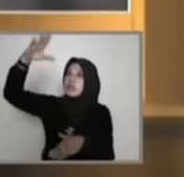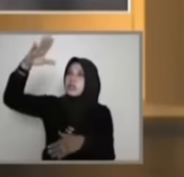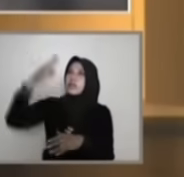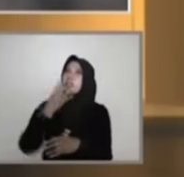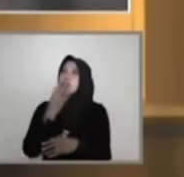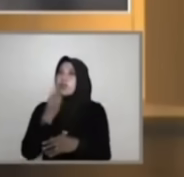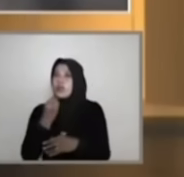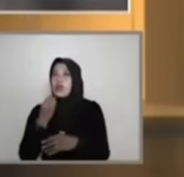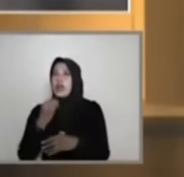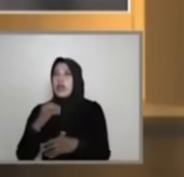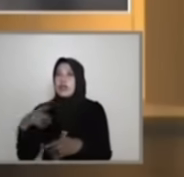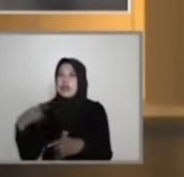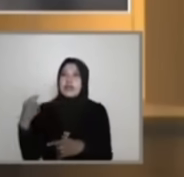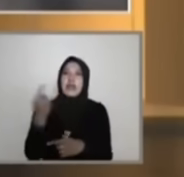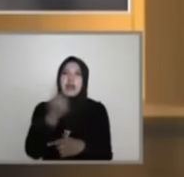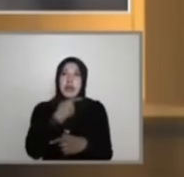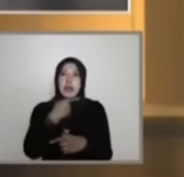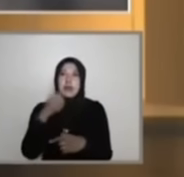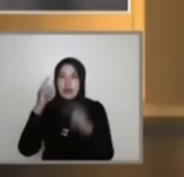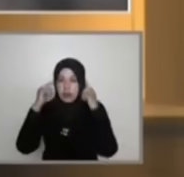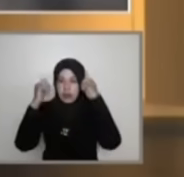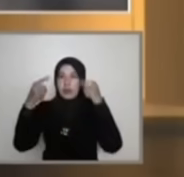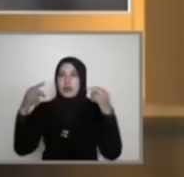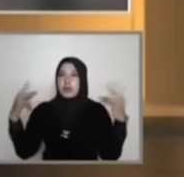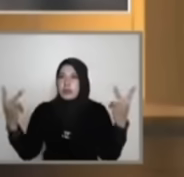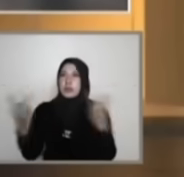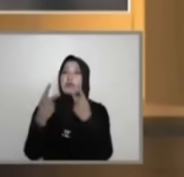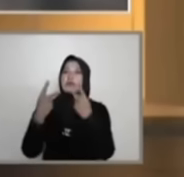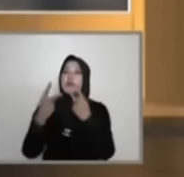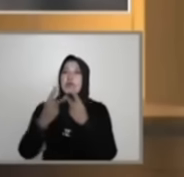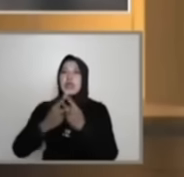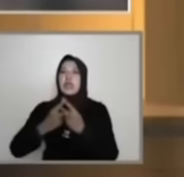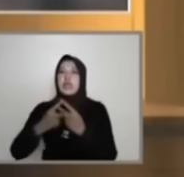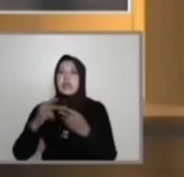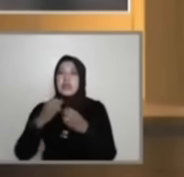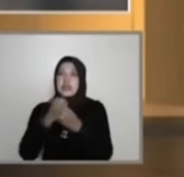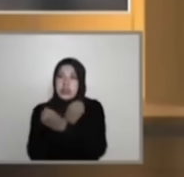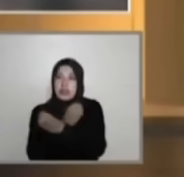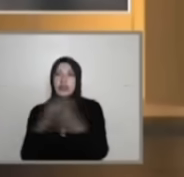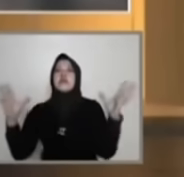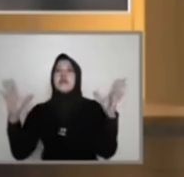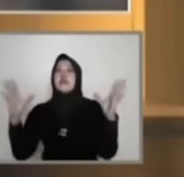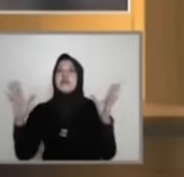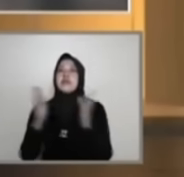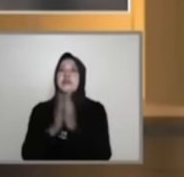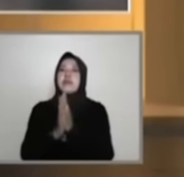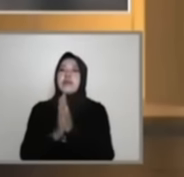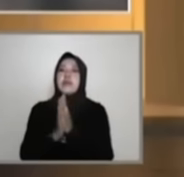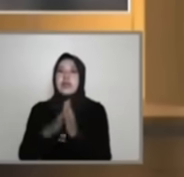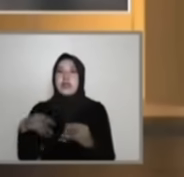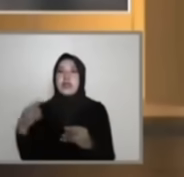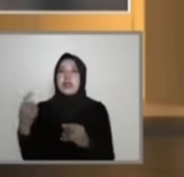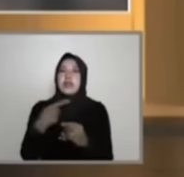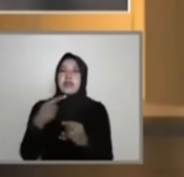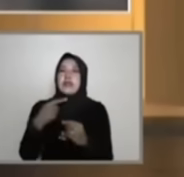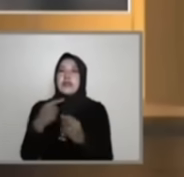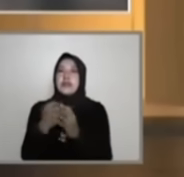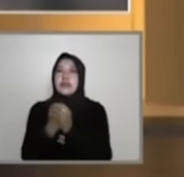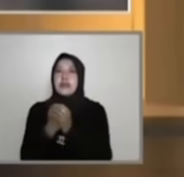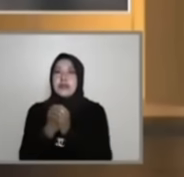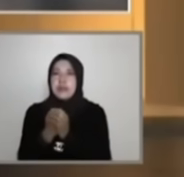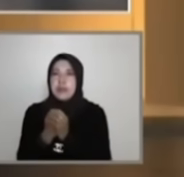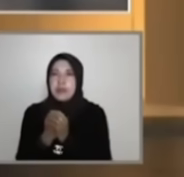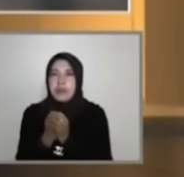lansia, kami punya program khusus. Namanya kami keluarkan, kami punya